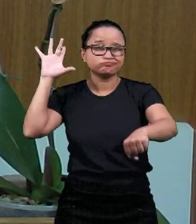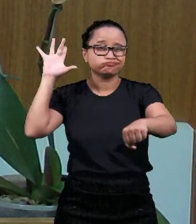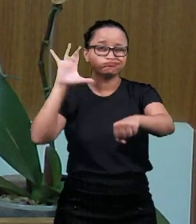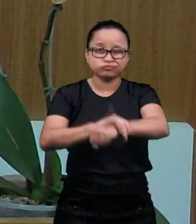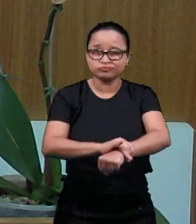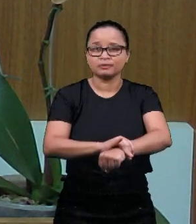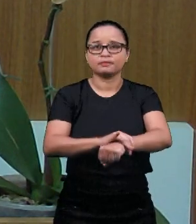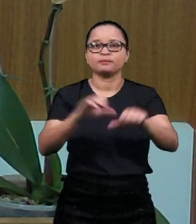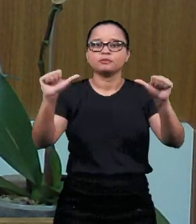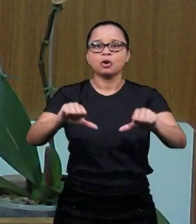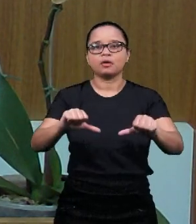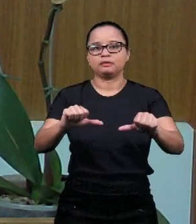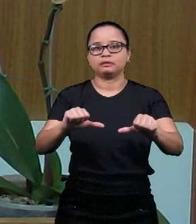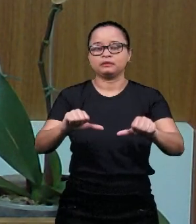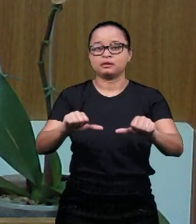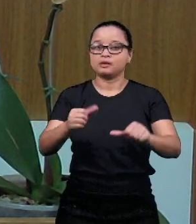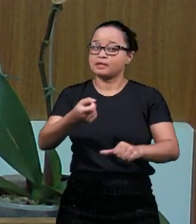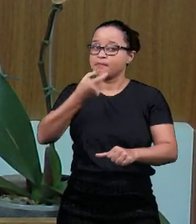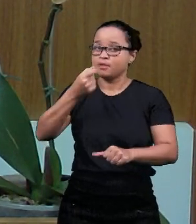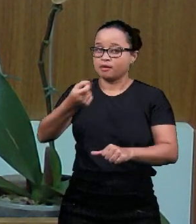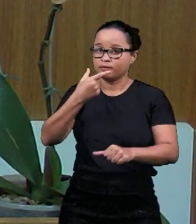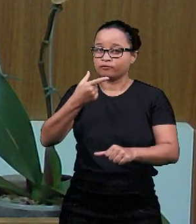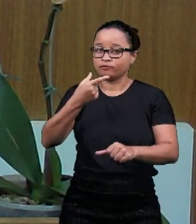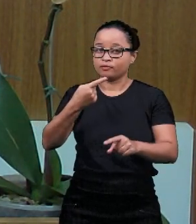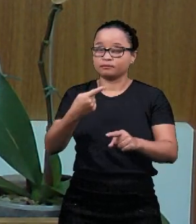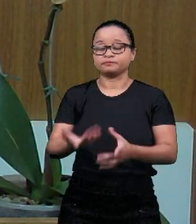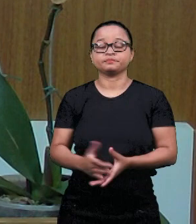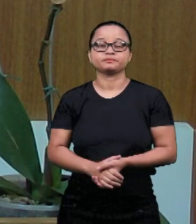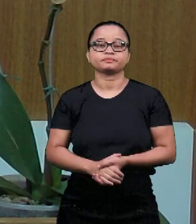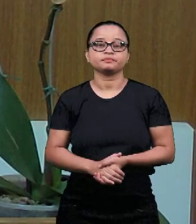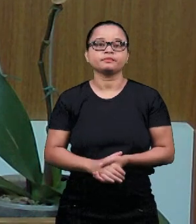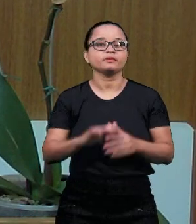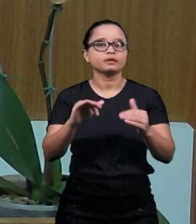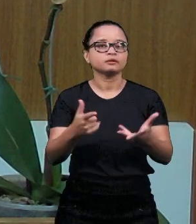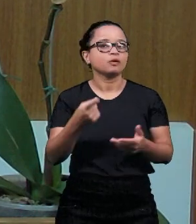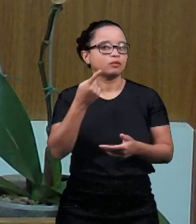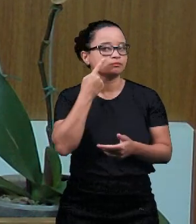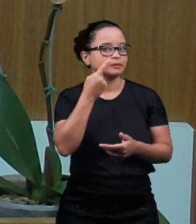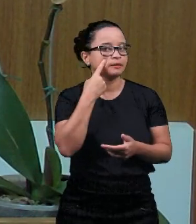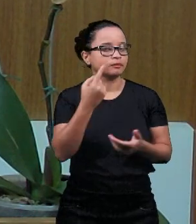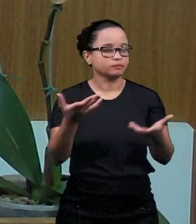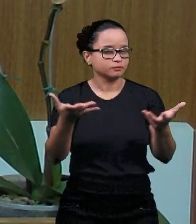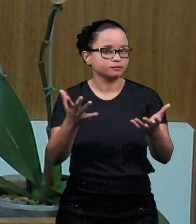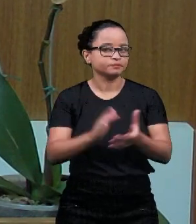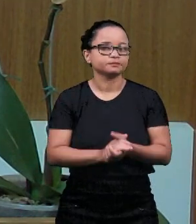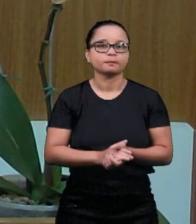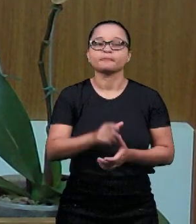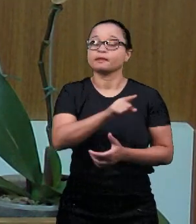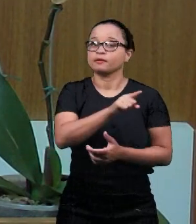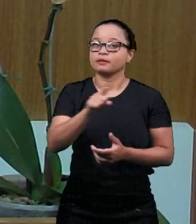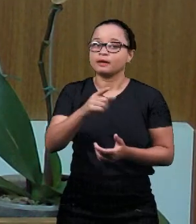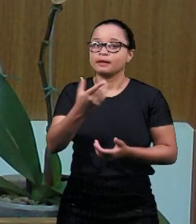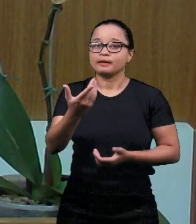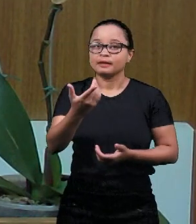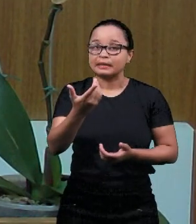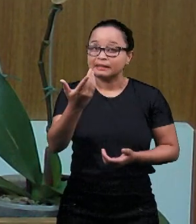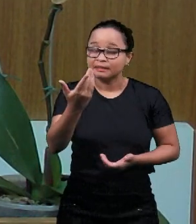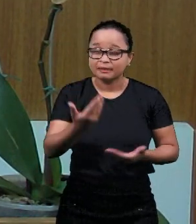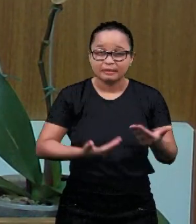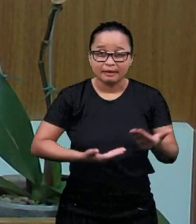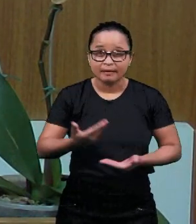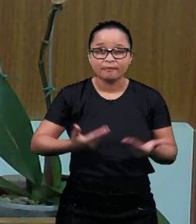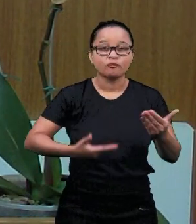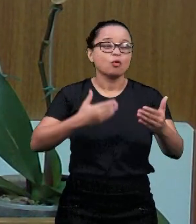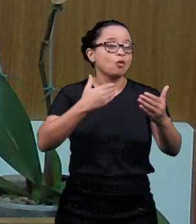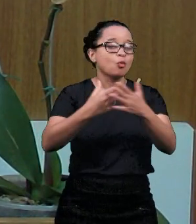de cette situation. Mais voyez bien, les frères et sœurs qui ont des difficultés, où que vous soyez, appelez